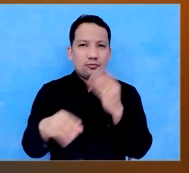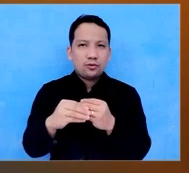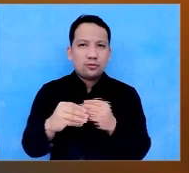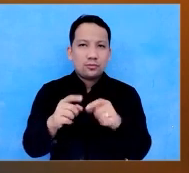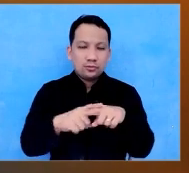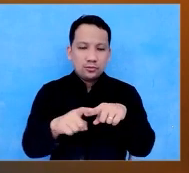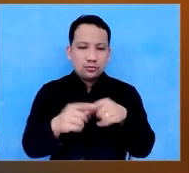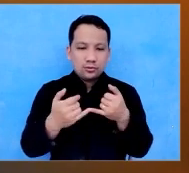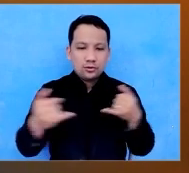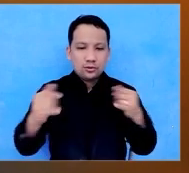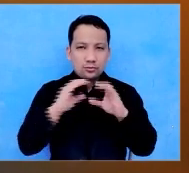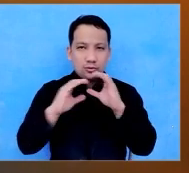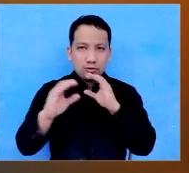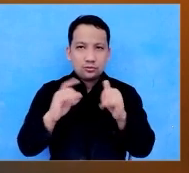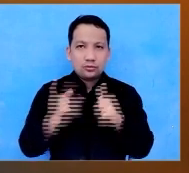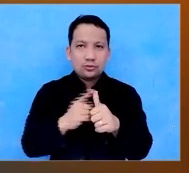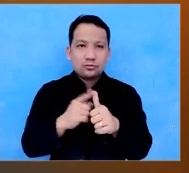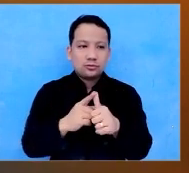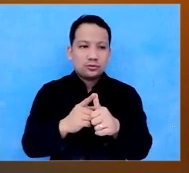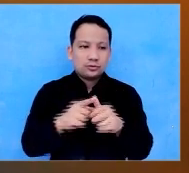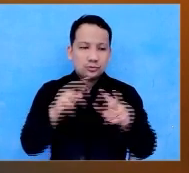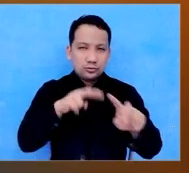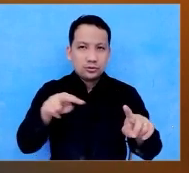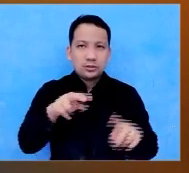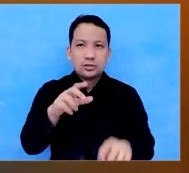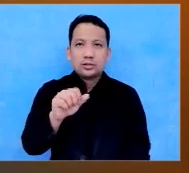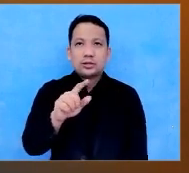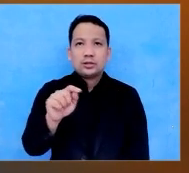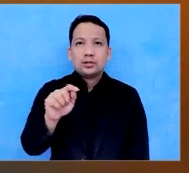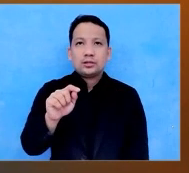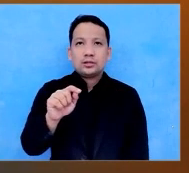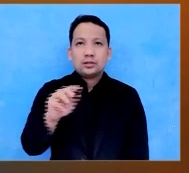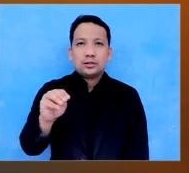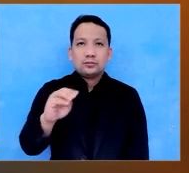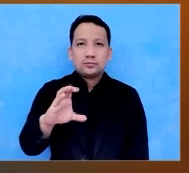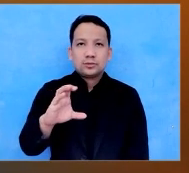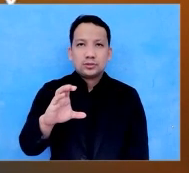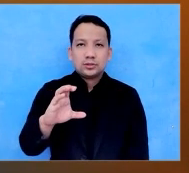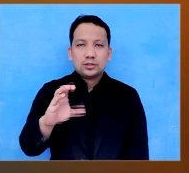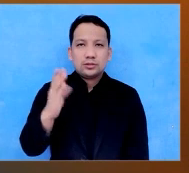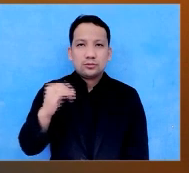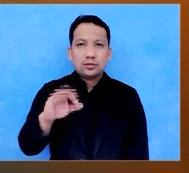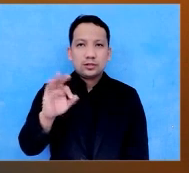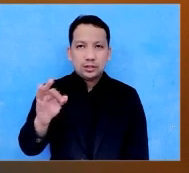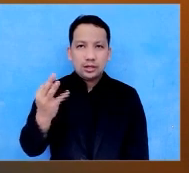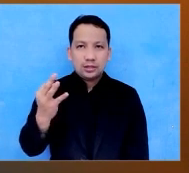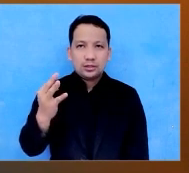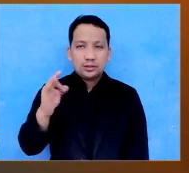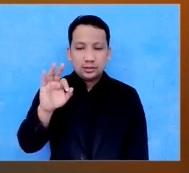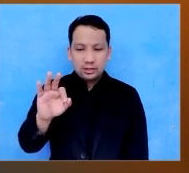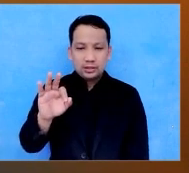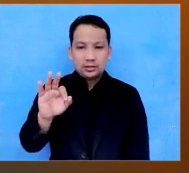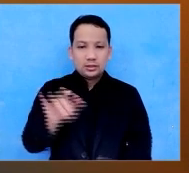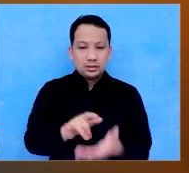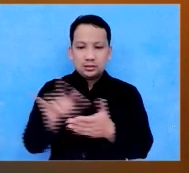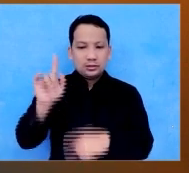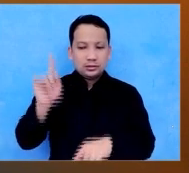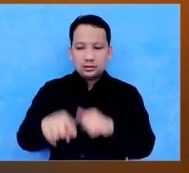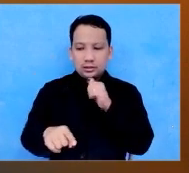communications, navigation at surveillance ng ATMC. Dahil dito, 9 na flight ang hindi nakabiyahe